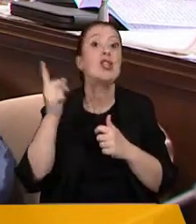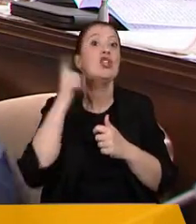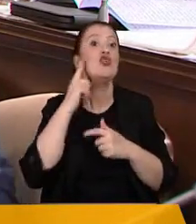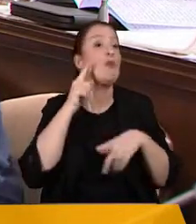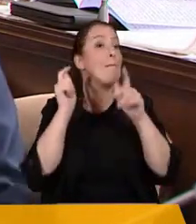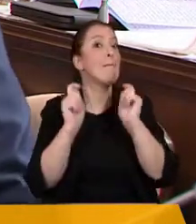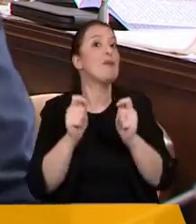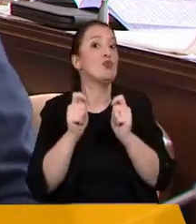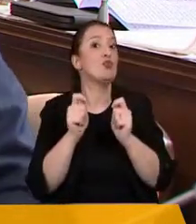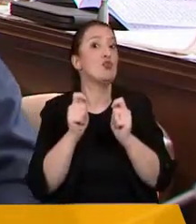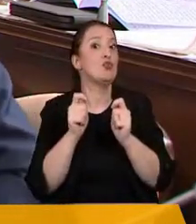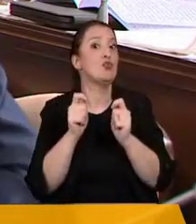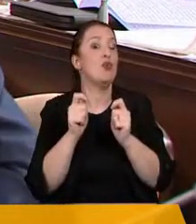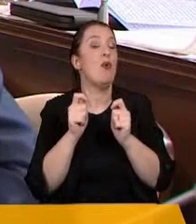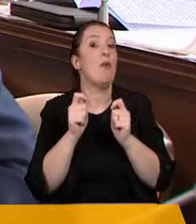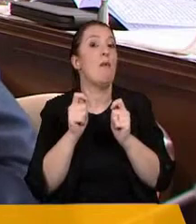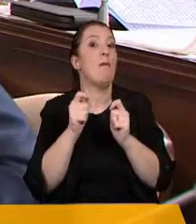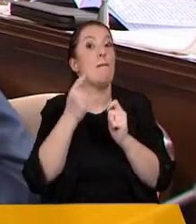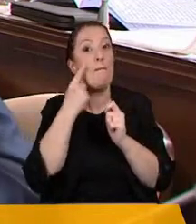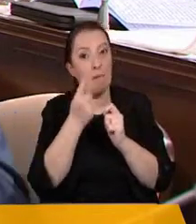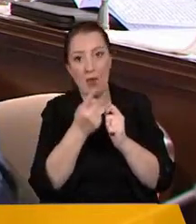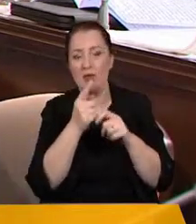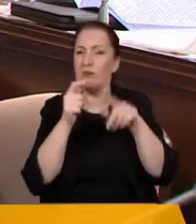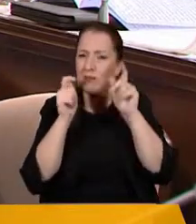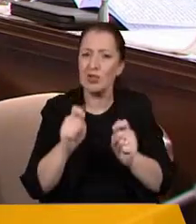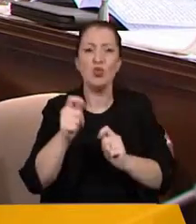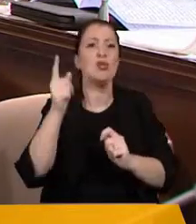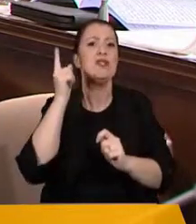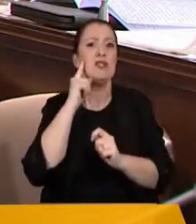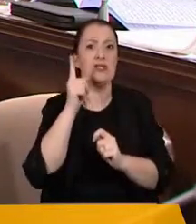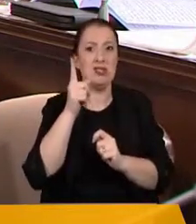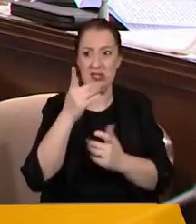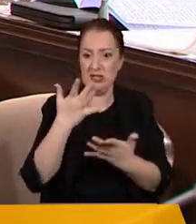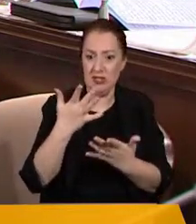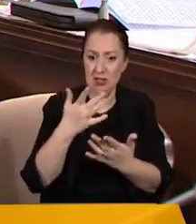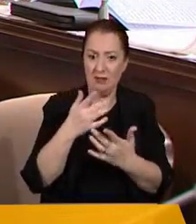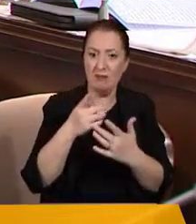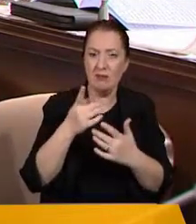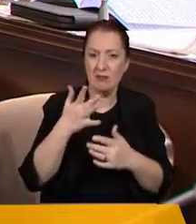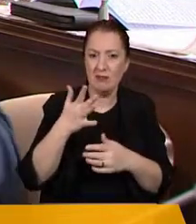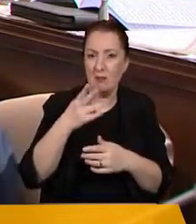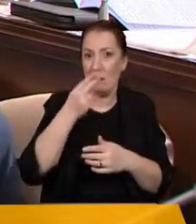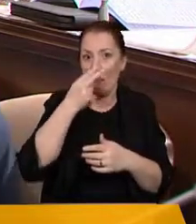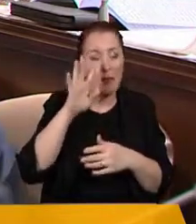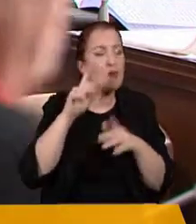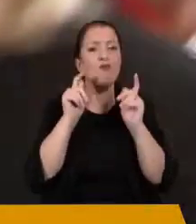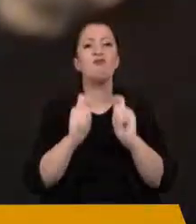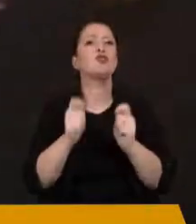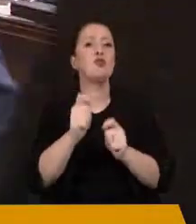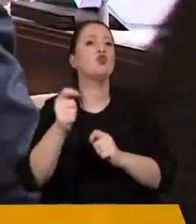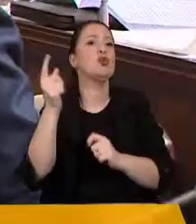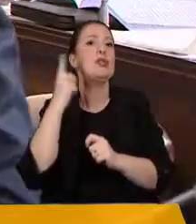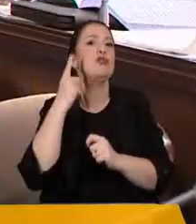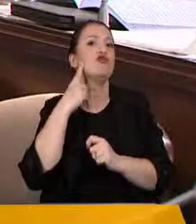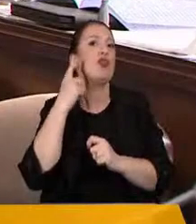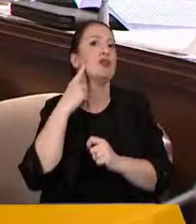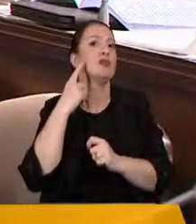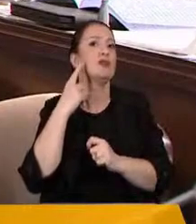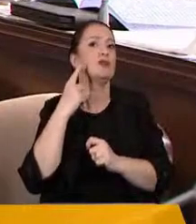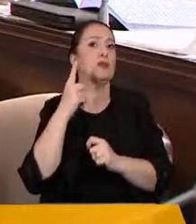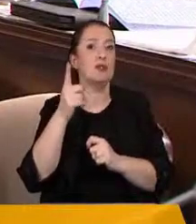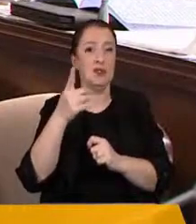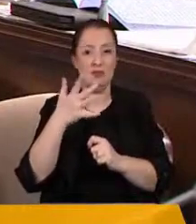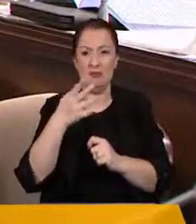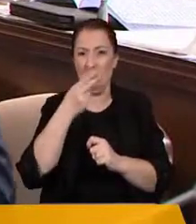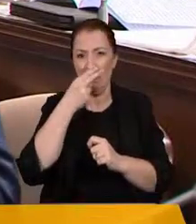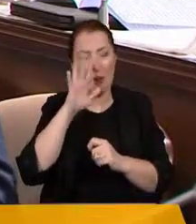Dinleyeceksiniz. Hayır bakın. Hayır dinleyeceksiniz. Zorunuza gitse de dinleyeceksiniz. Dinleyeceksiniz. Zorunuza